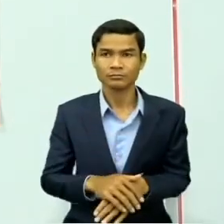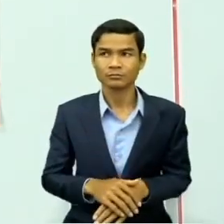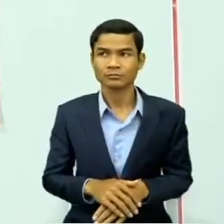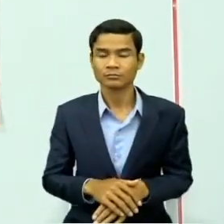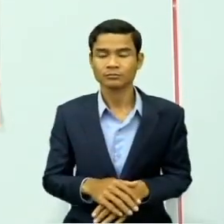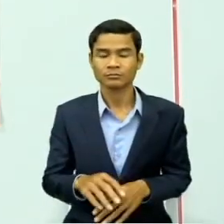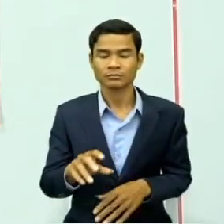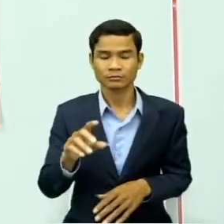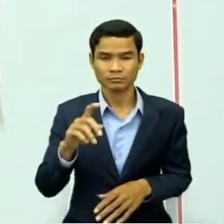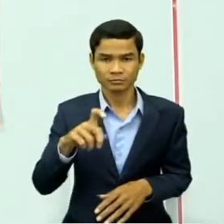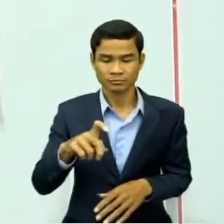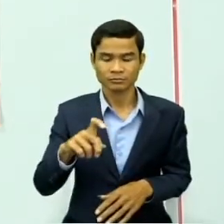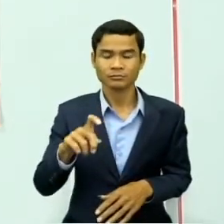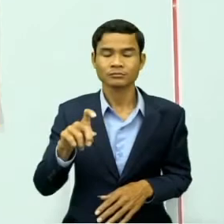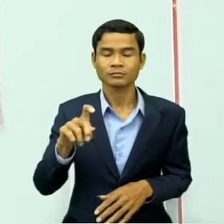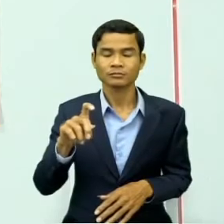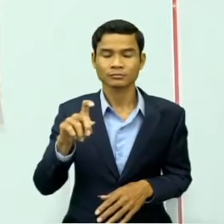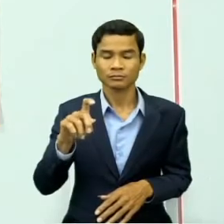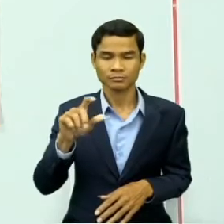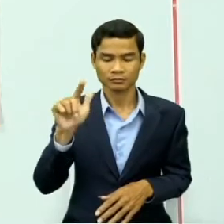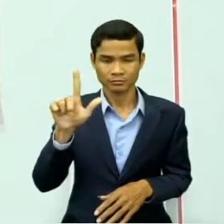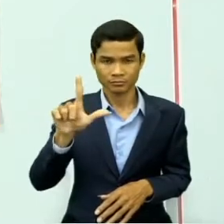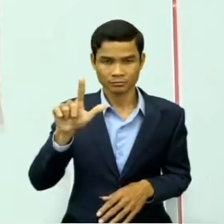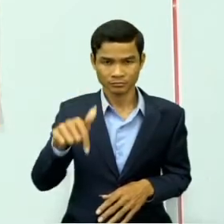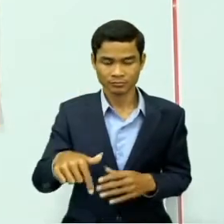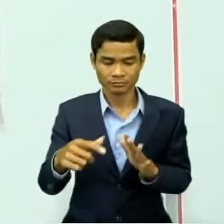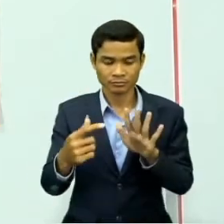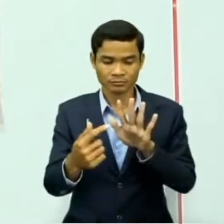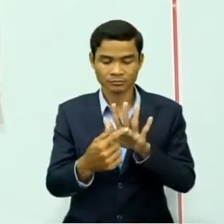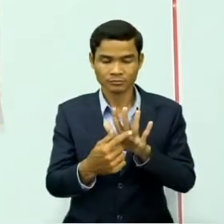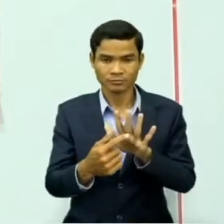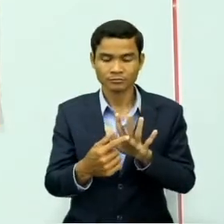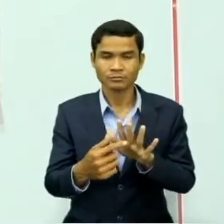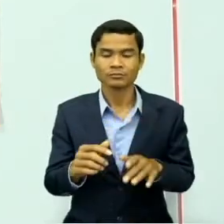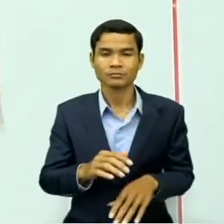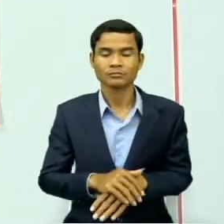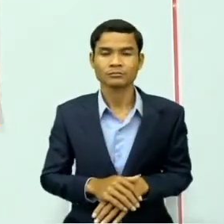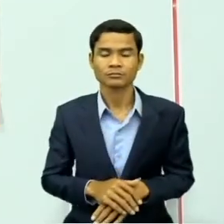u. Pchu. Chà, cốn.